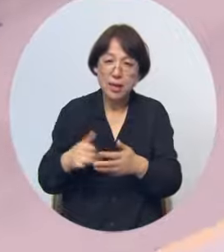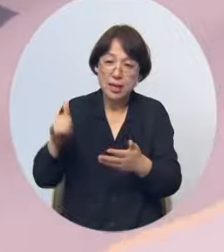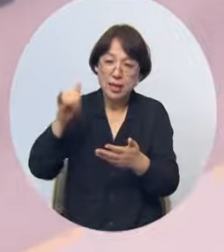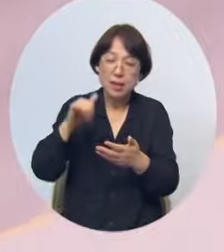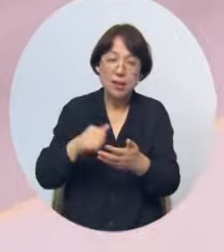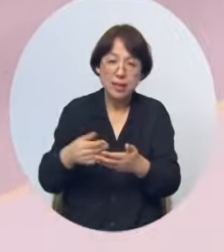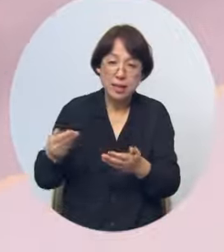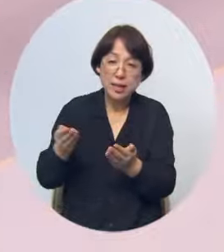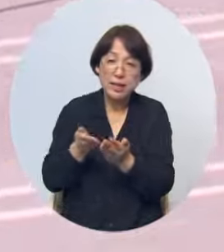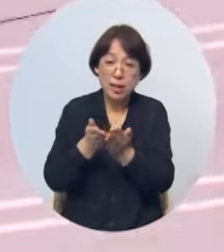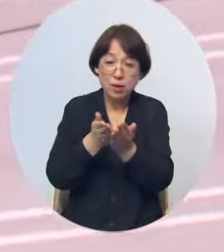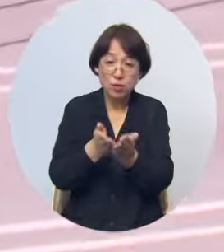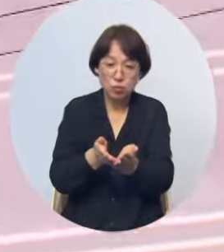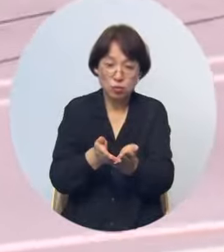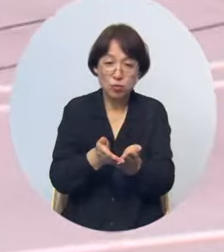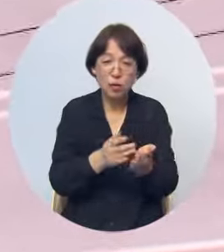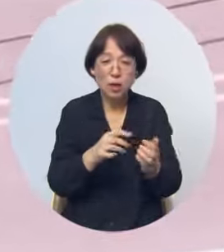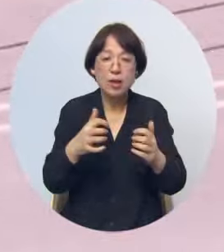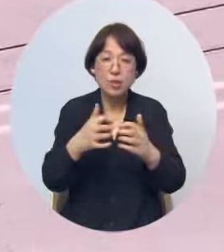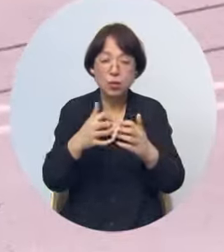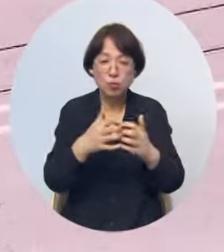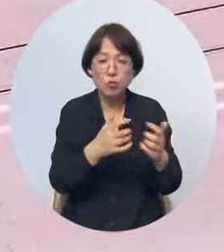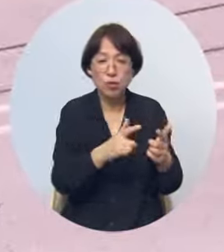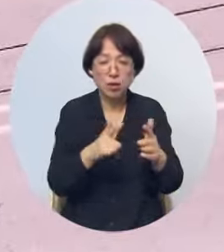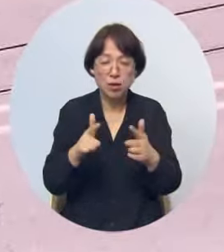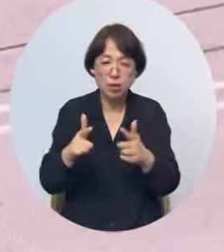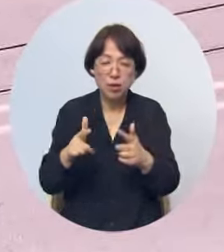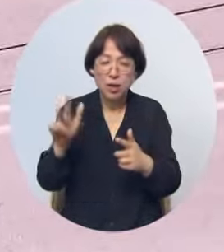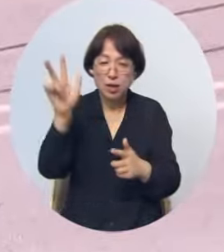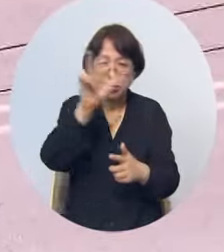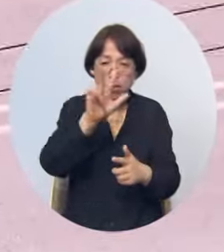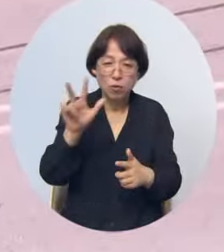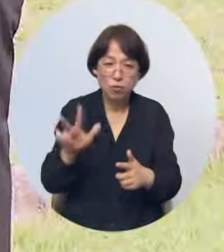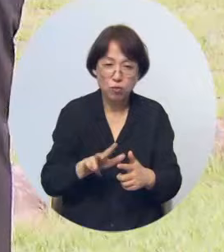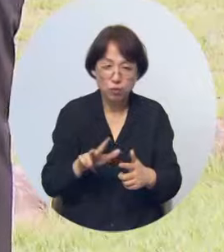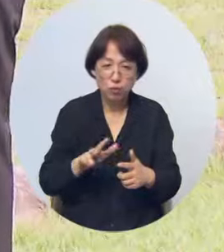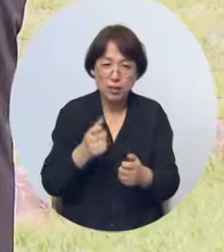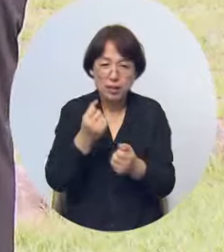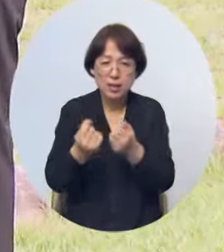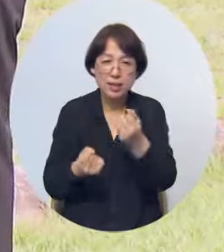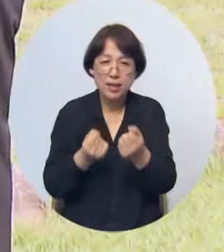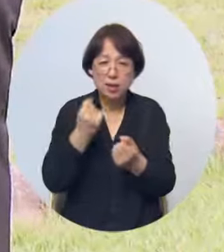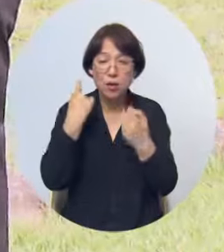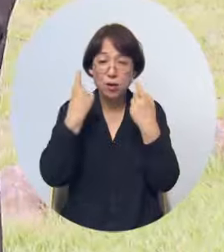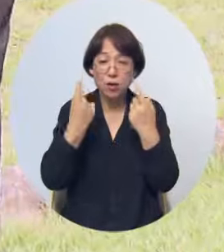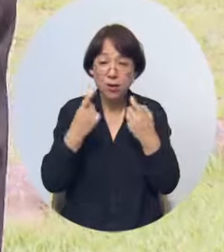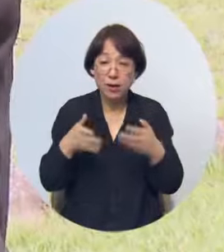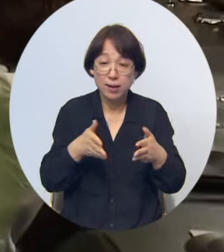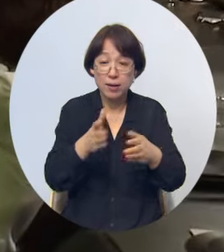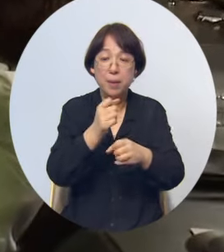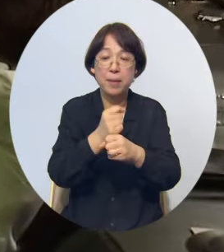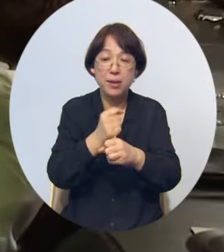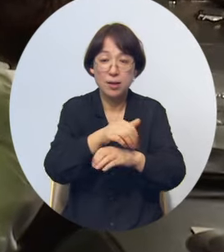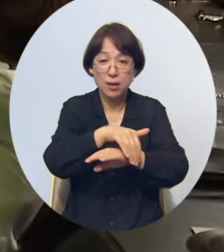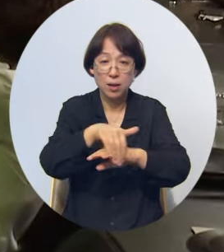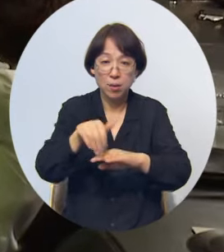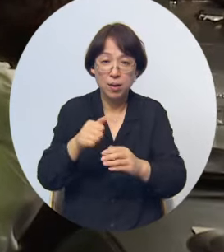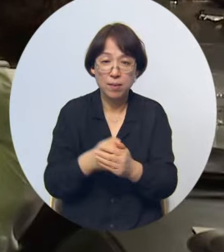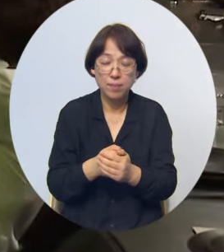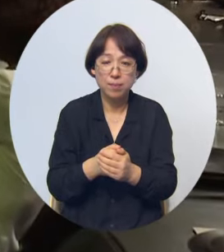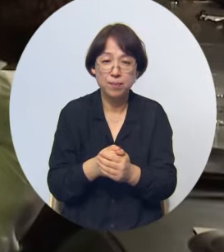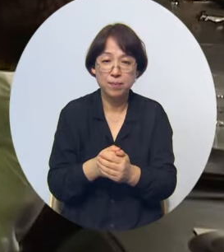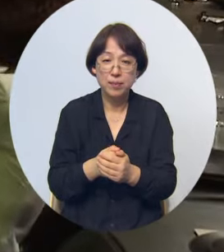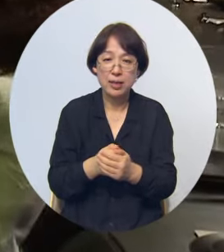전투로 꼽히는 다부동 전투까지 문체부는 전국을 아우르는 자전거 순례길을 만들 계획입니다. 유 장관은